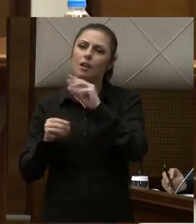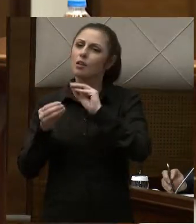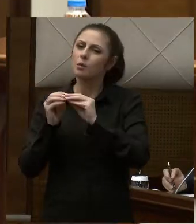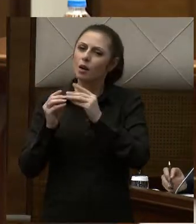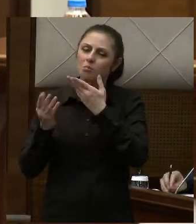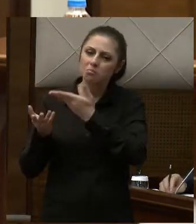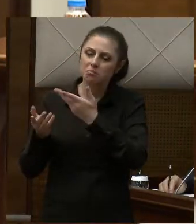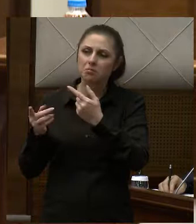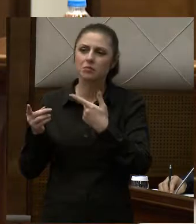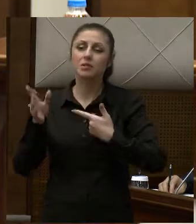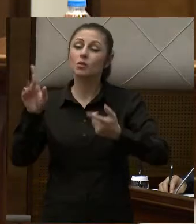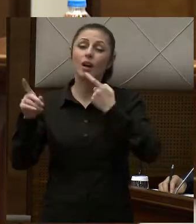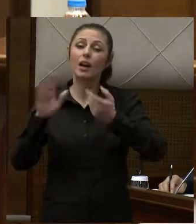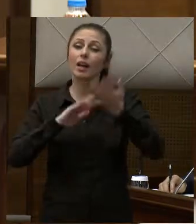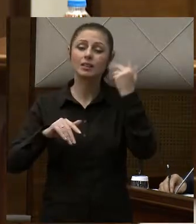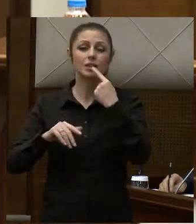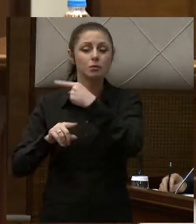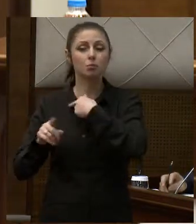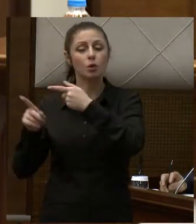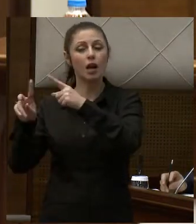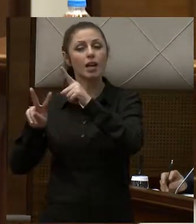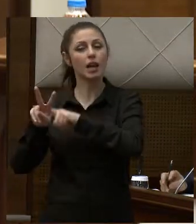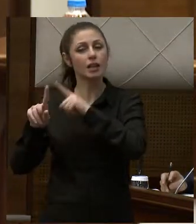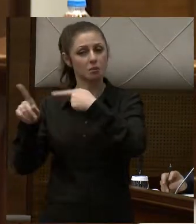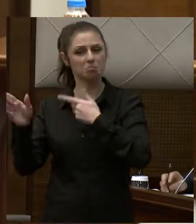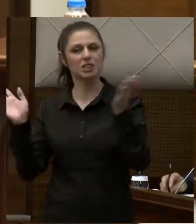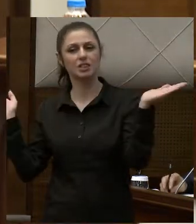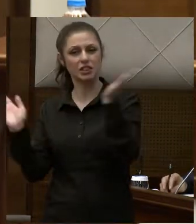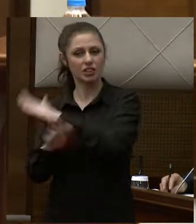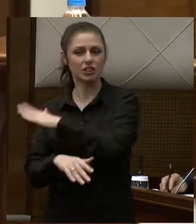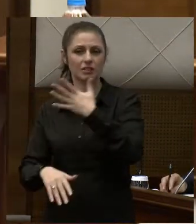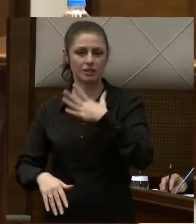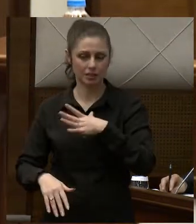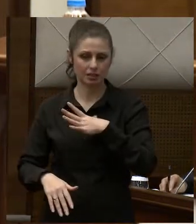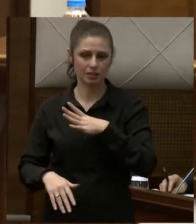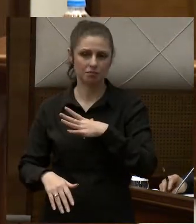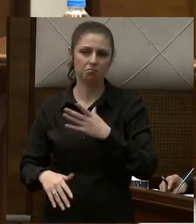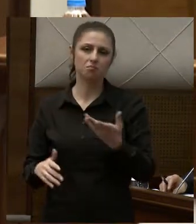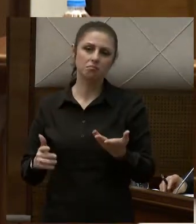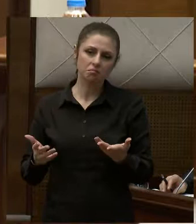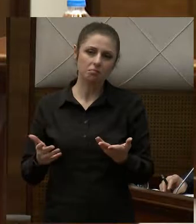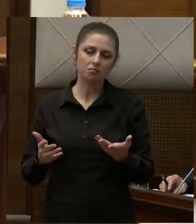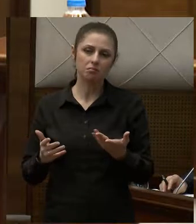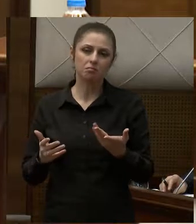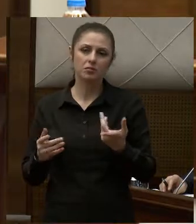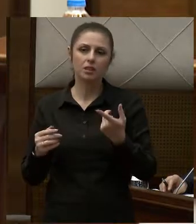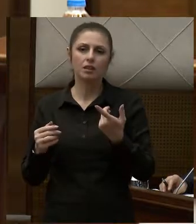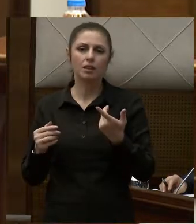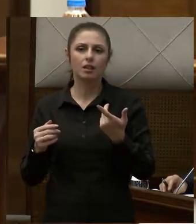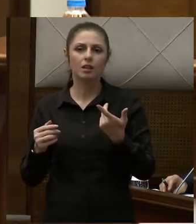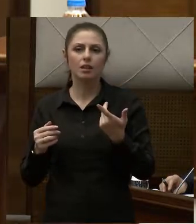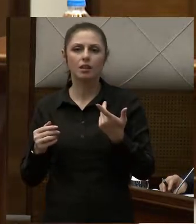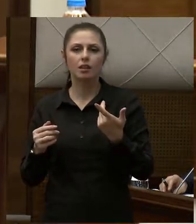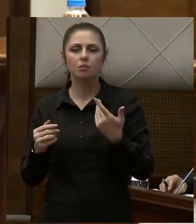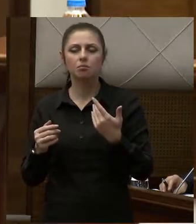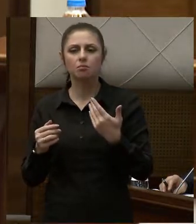yat limanını yıkacağım demişti. Beyanatları duruyor ortada. Siyaset gereğidir. Hani yıkıcı derken ben